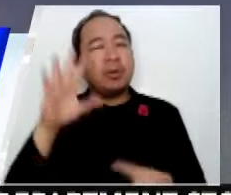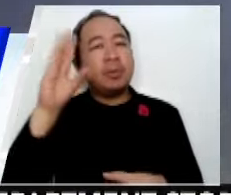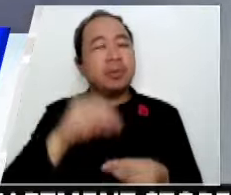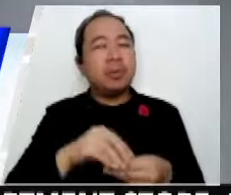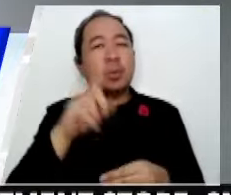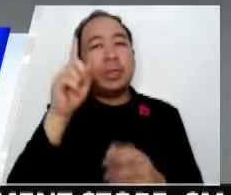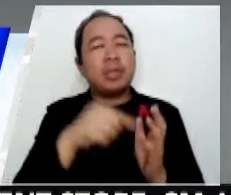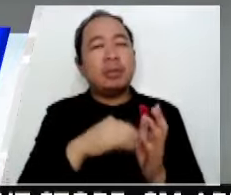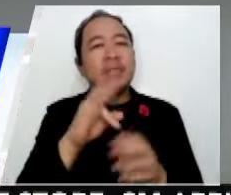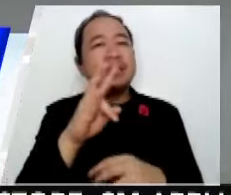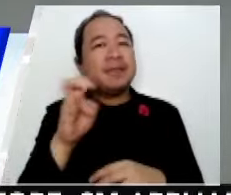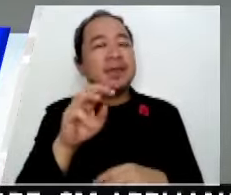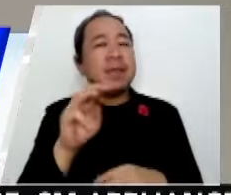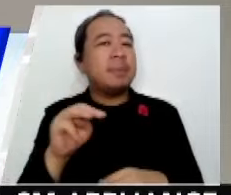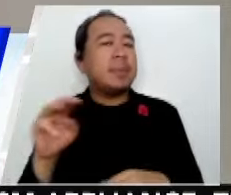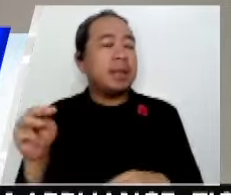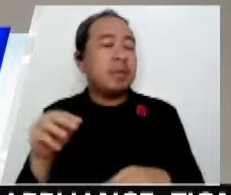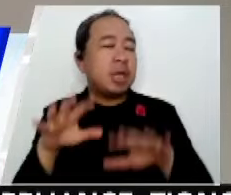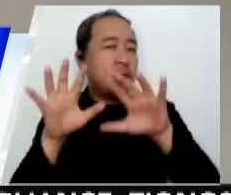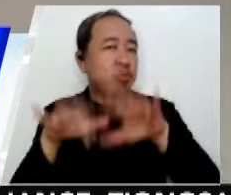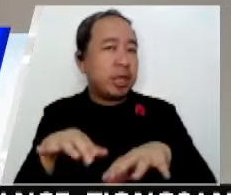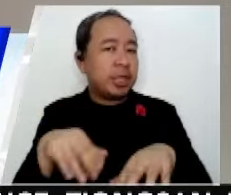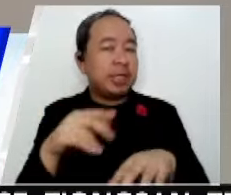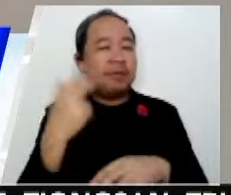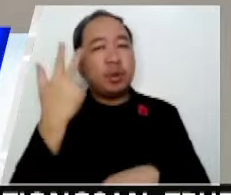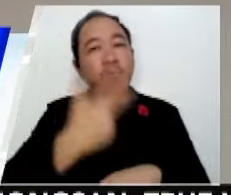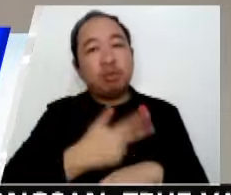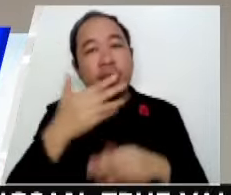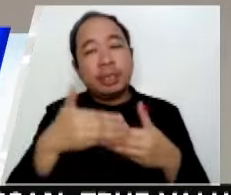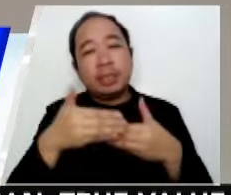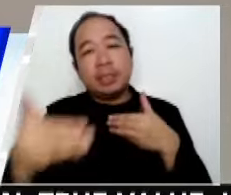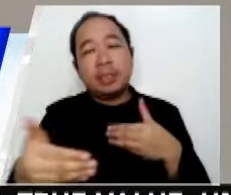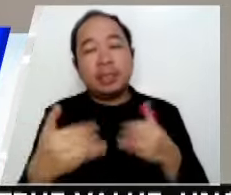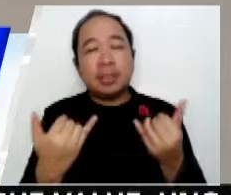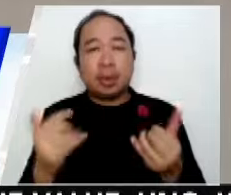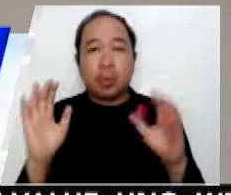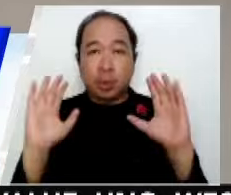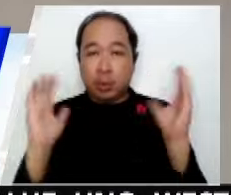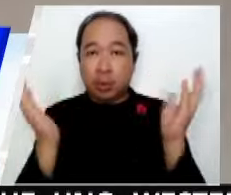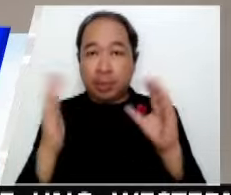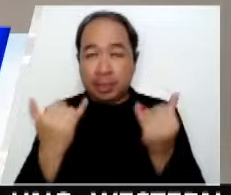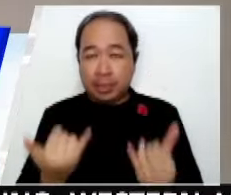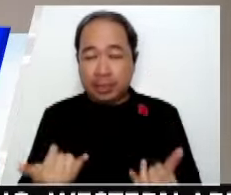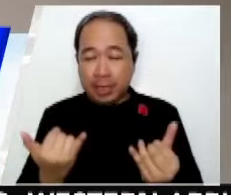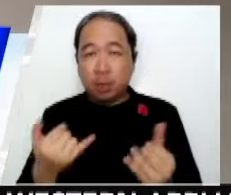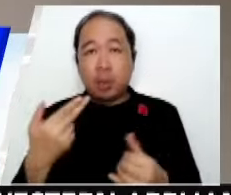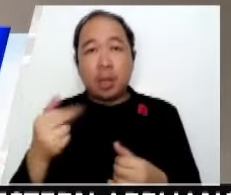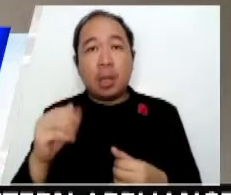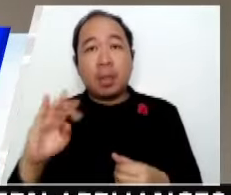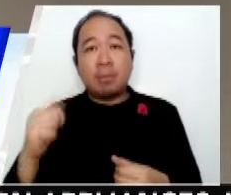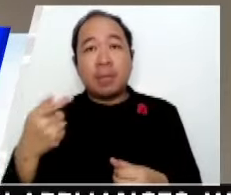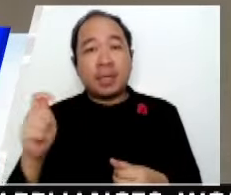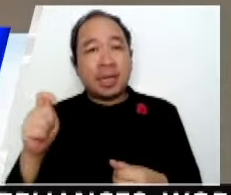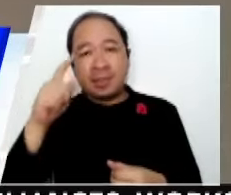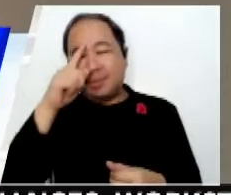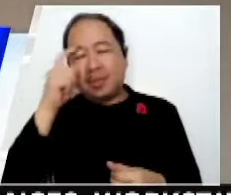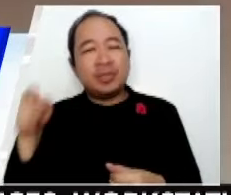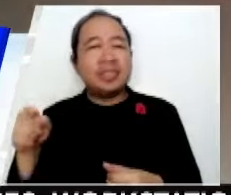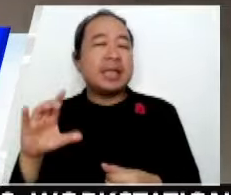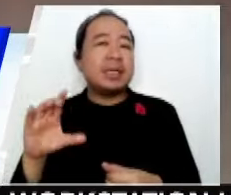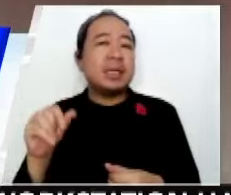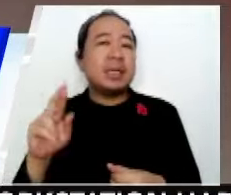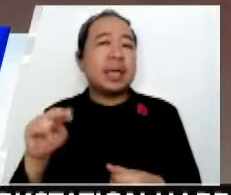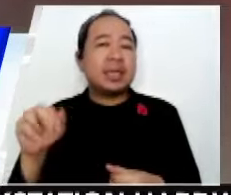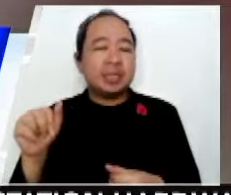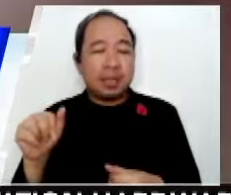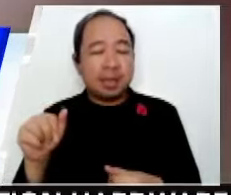1,007 millimeters of rain in a span of 3 days. Now, ikumpara natin with the current habagat episode enhanced by Super Typhoon Karina, sabi